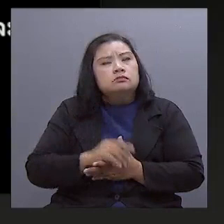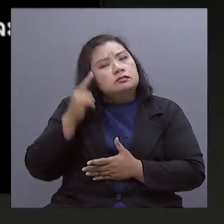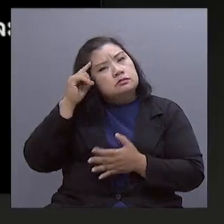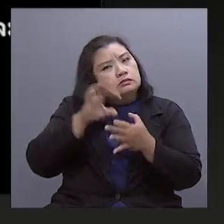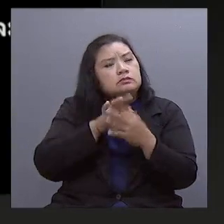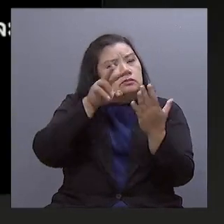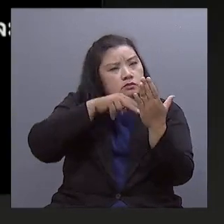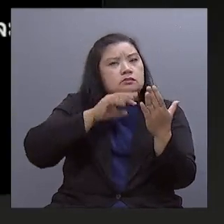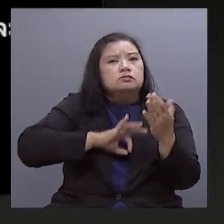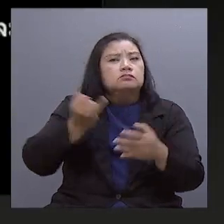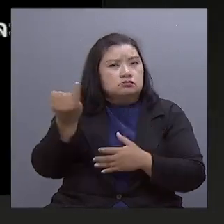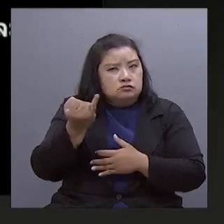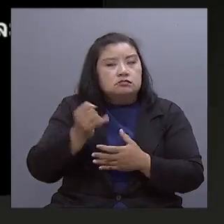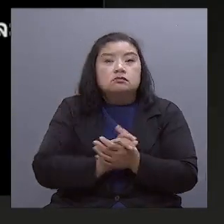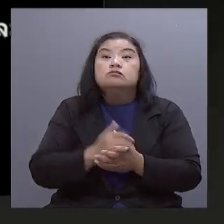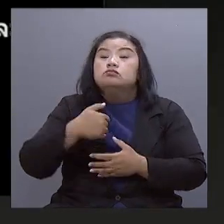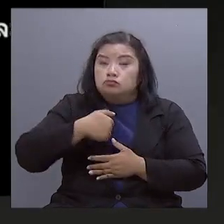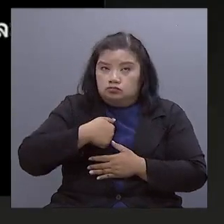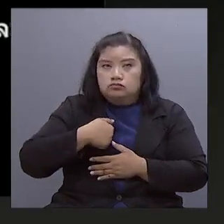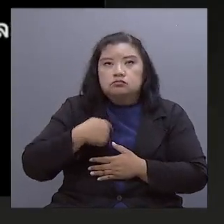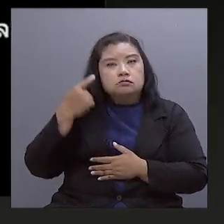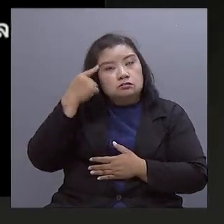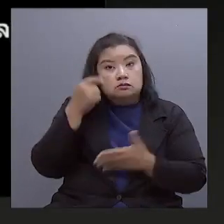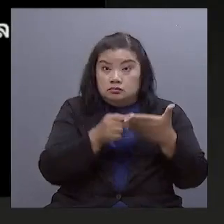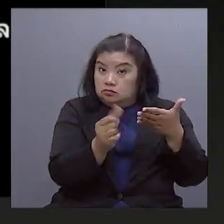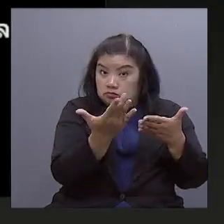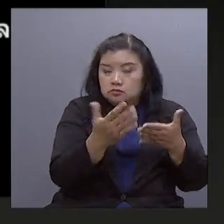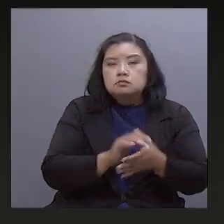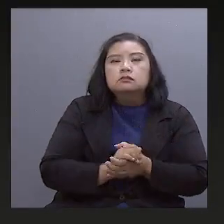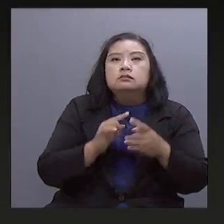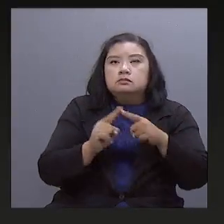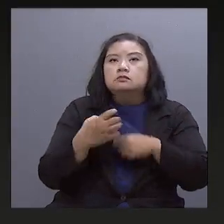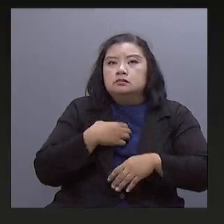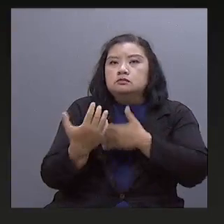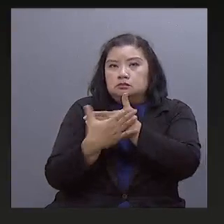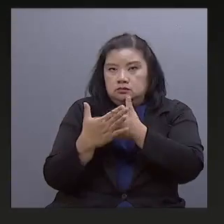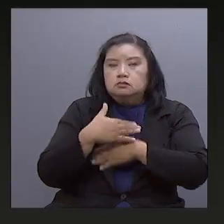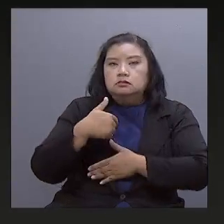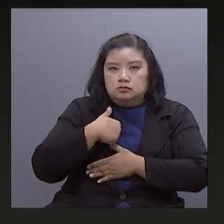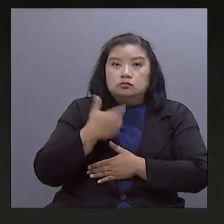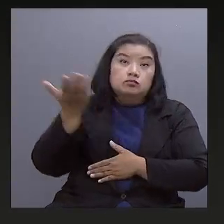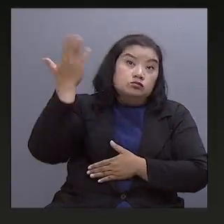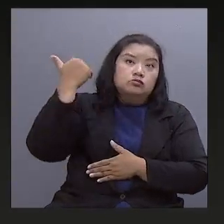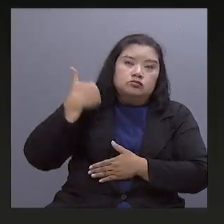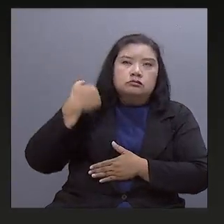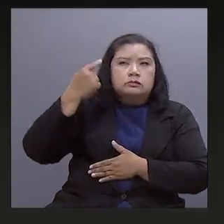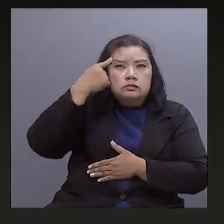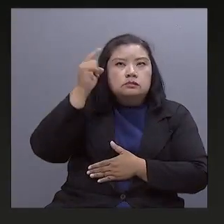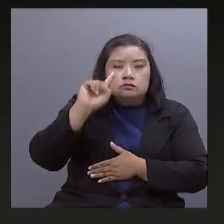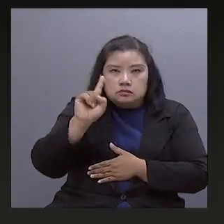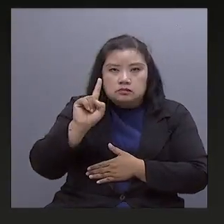แล้วก็บอกว่าผมจะไม่ลบข้อความเหล่านั้นเพื่อเป็นเครื่องเตือนใจว่าในอดีตผมเคยมีความคิดและ